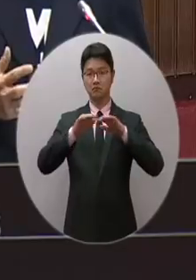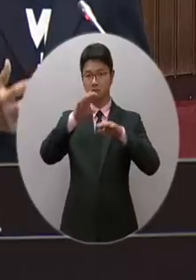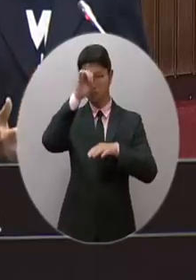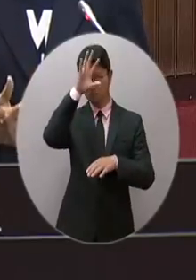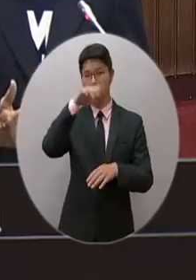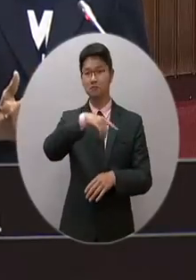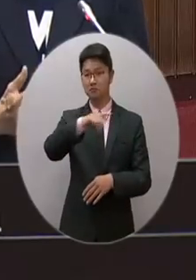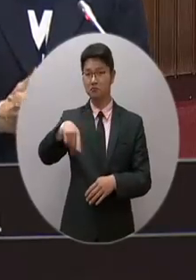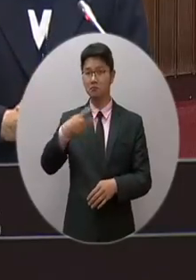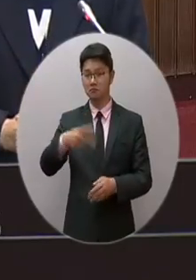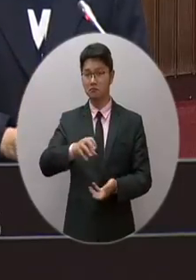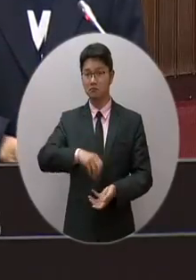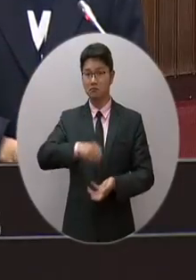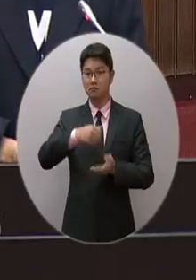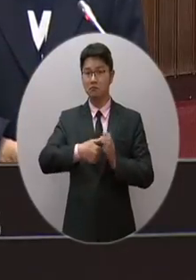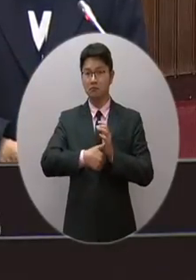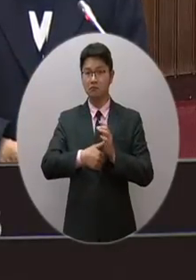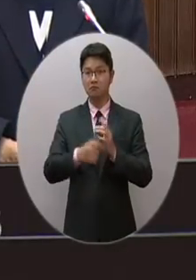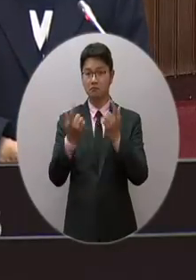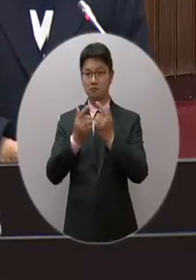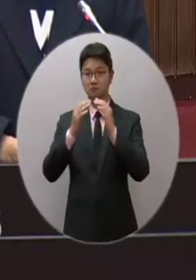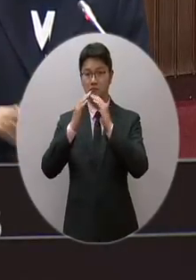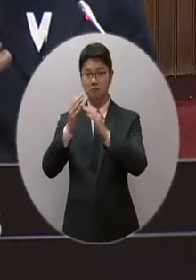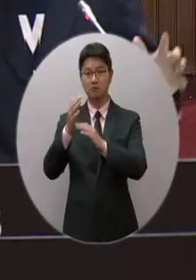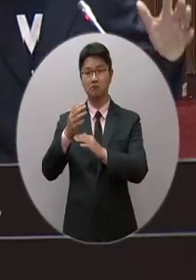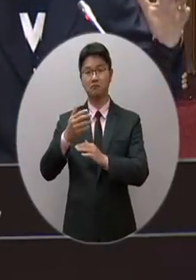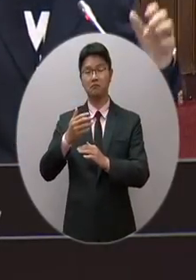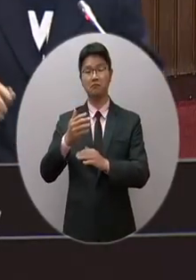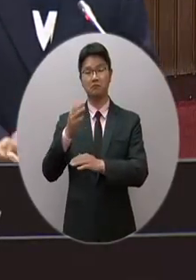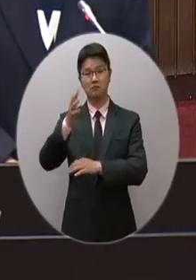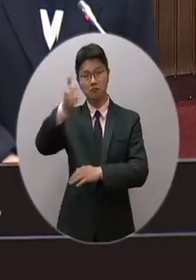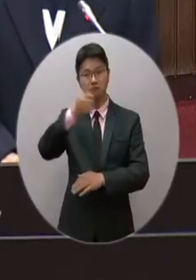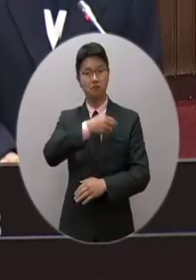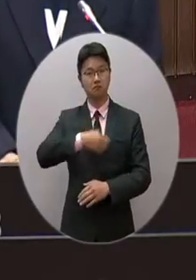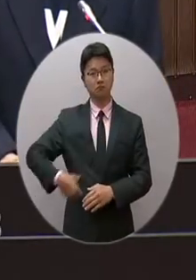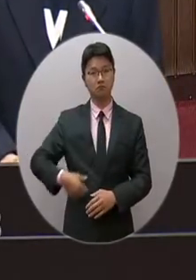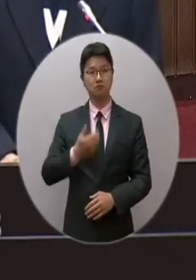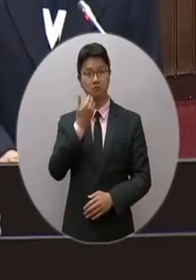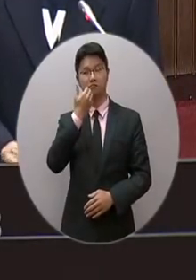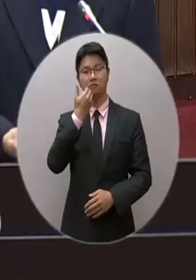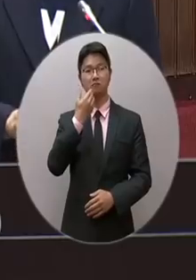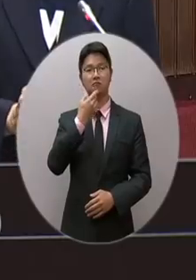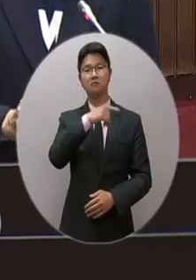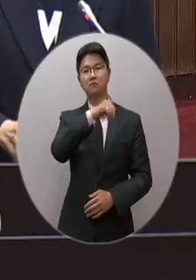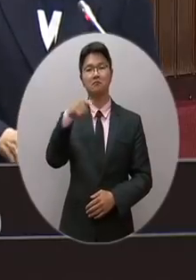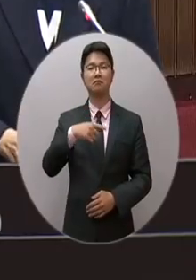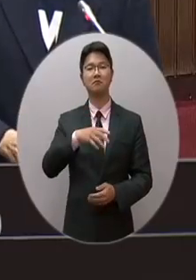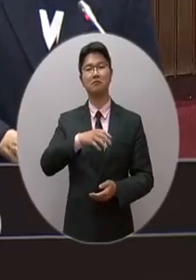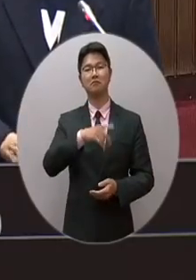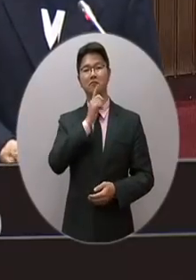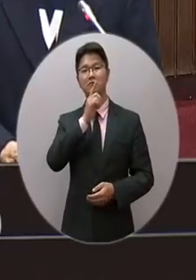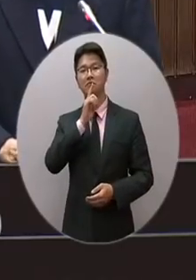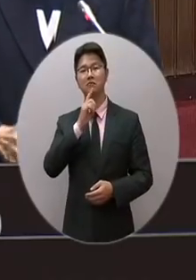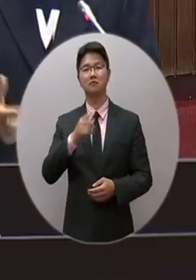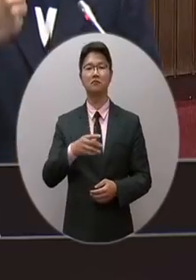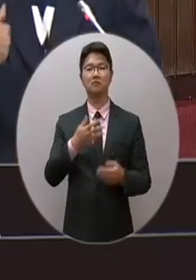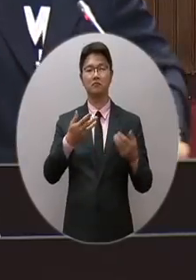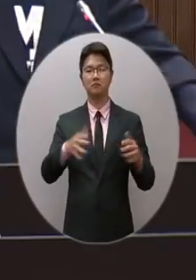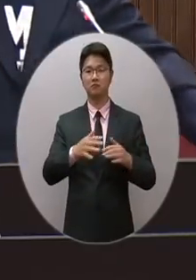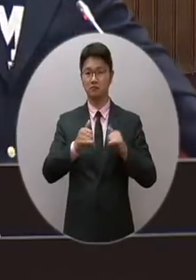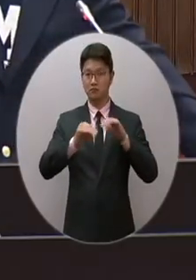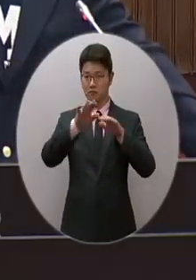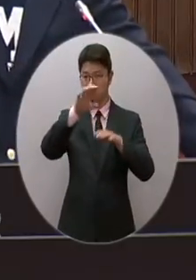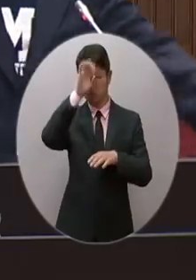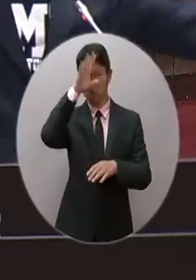不要提名选台北市长啊，在蒙古一波吼，很多的这个民进党都认为说他应